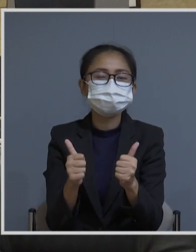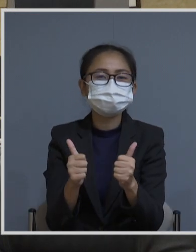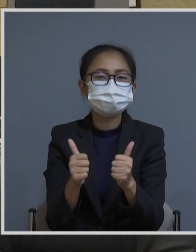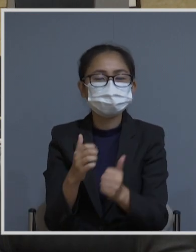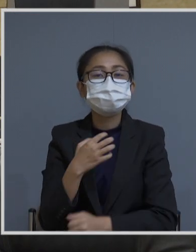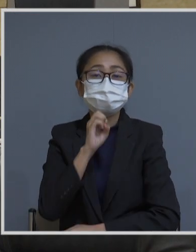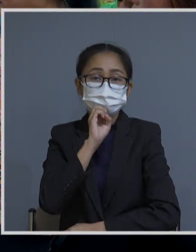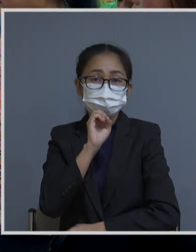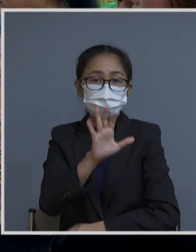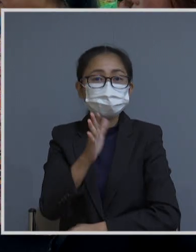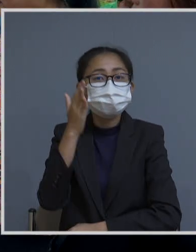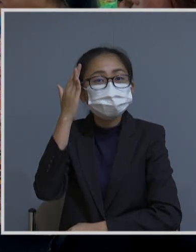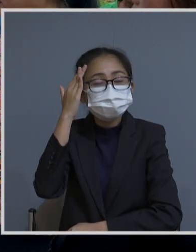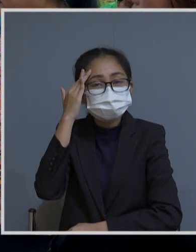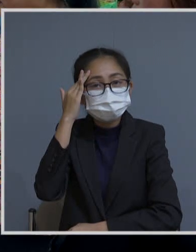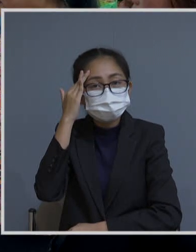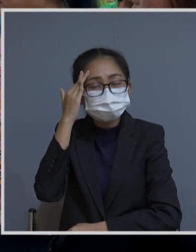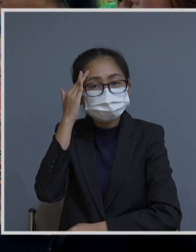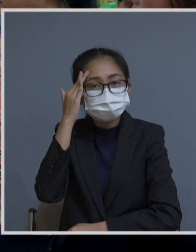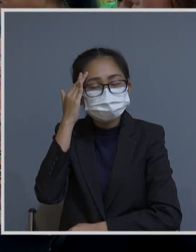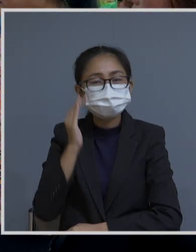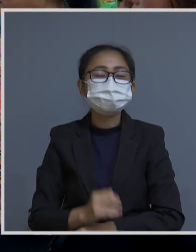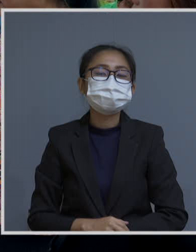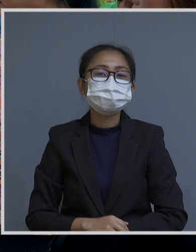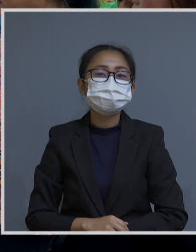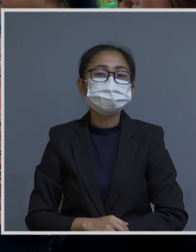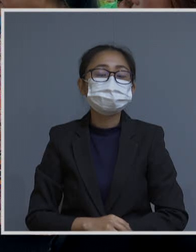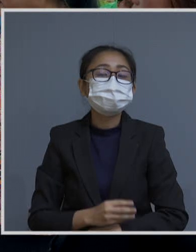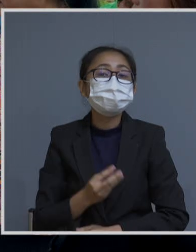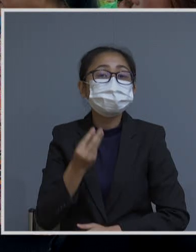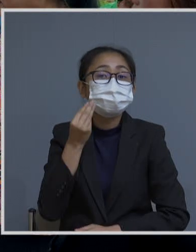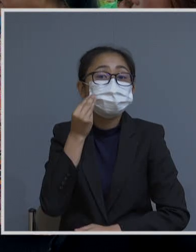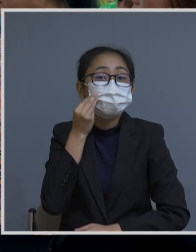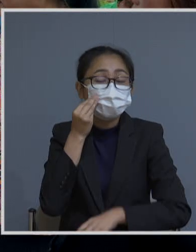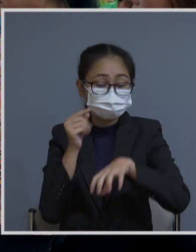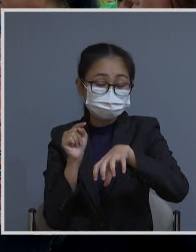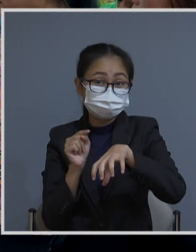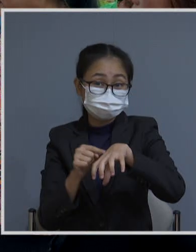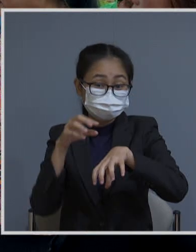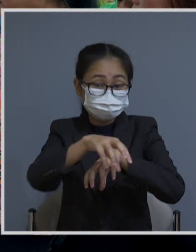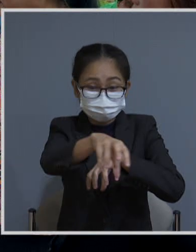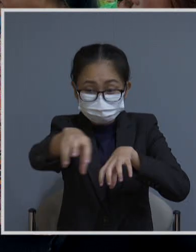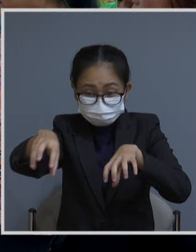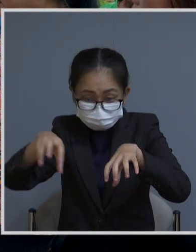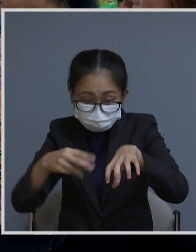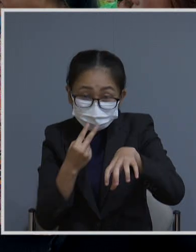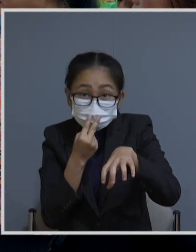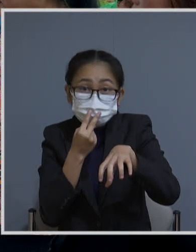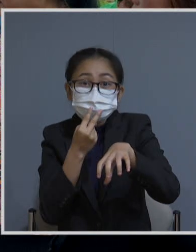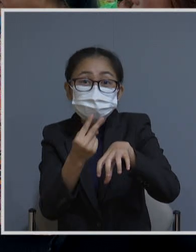ท่านประธานผ่านไปถึงขั้นดนตรีได้ทราบว่าเฉพาะหมู่บ้านเดี่ยวนี่บ้านนาถ่อนนี้ฉันไปดูเรื่อง